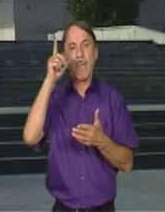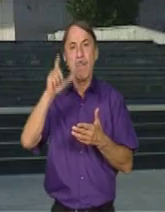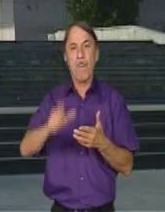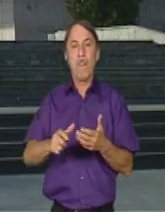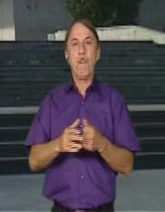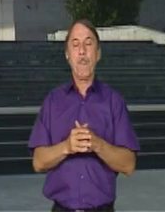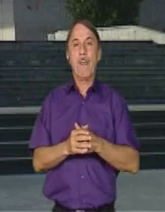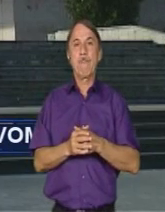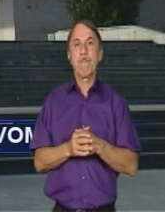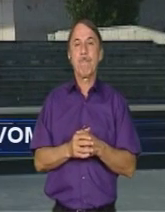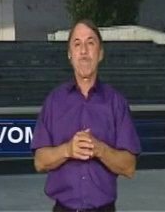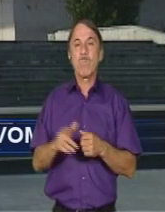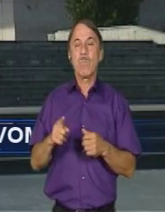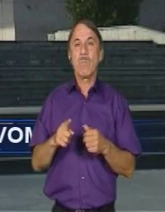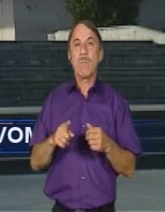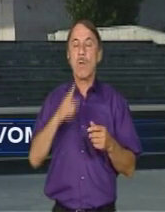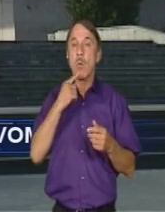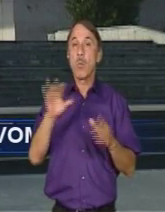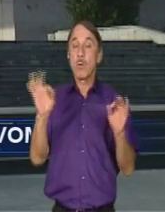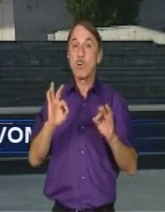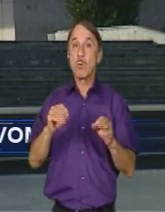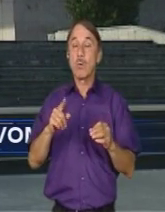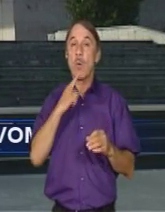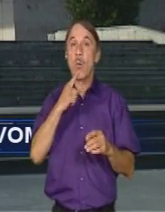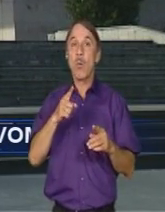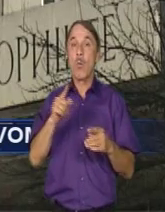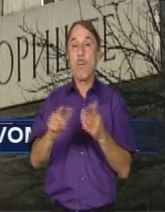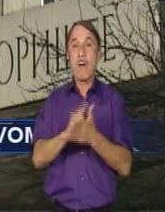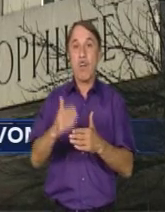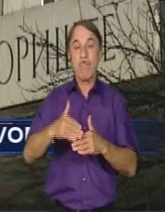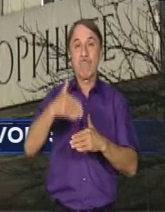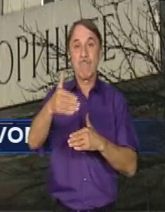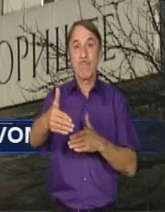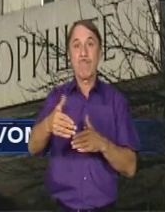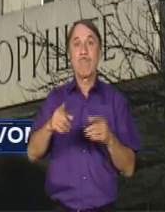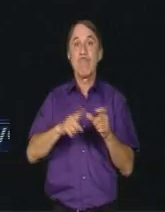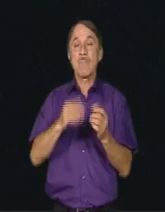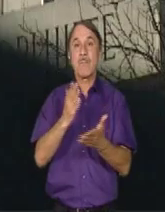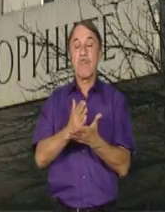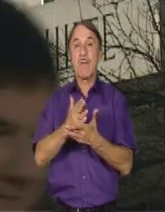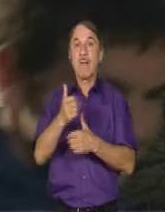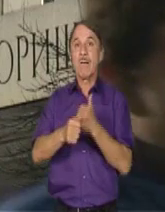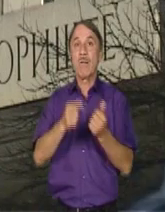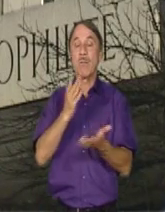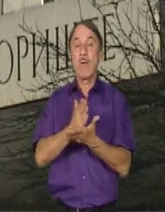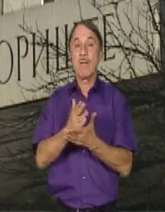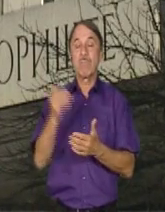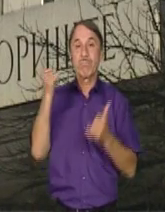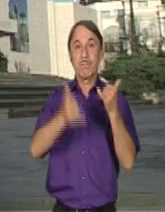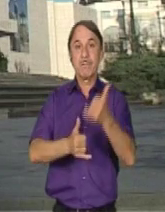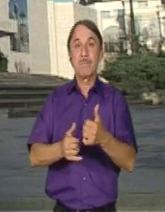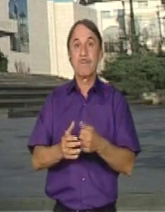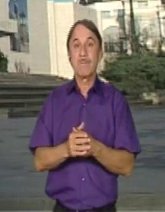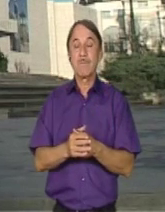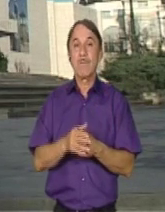pisca. Milosavljević je najavio i uređenje pozorišnog trga u narednom periodu, zašto su, kako kaže, dobili obećanje